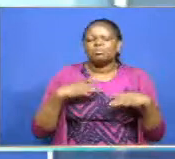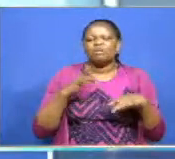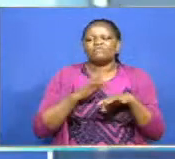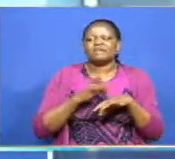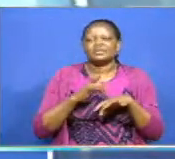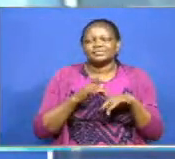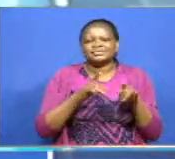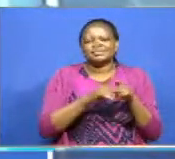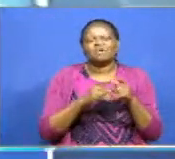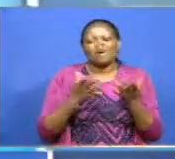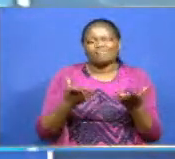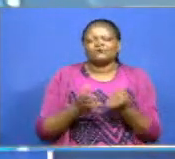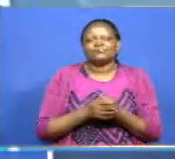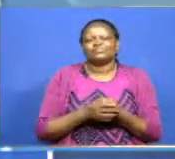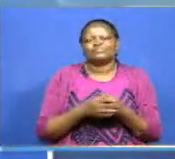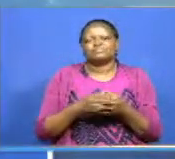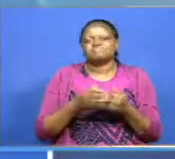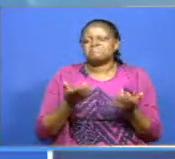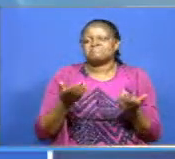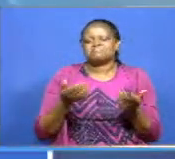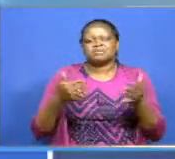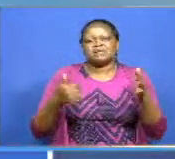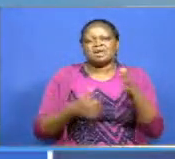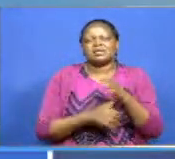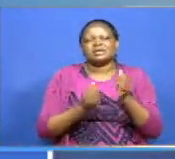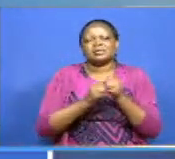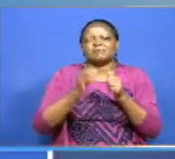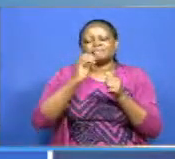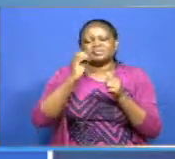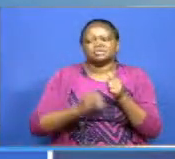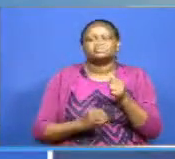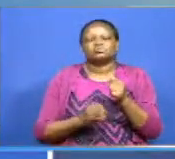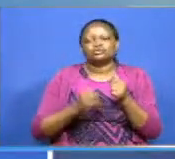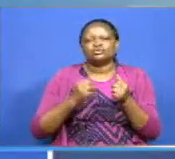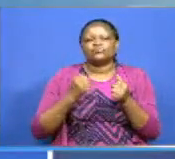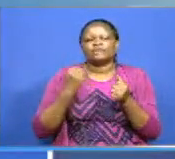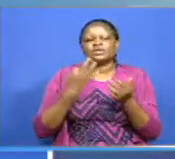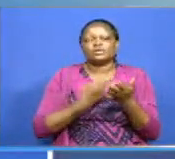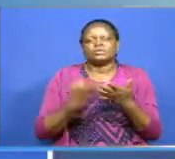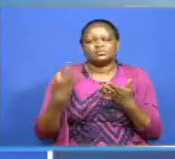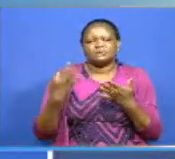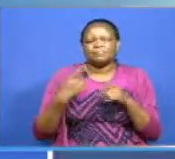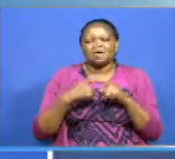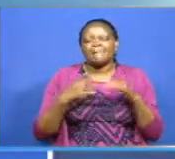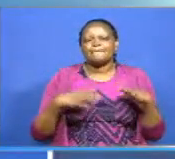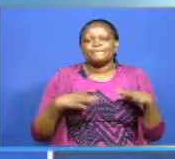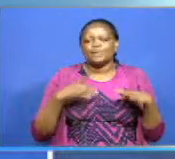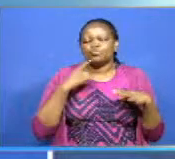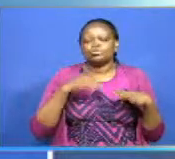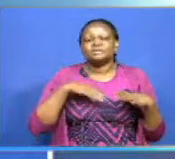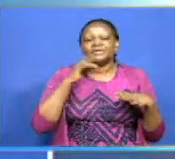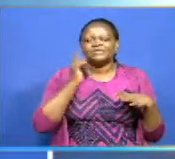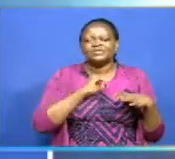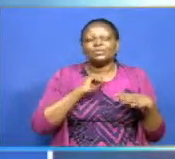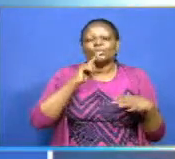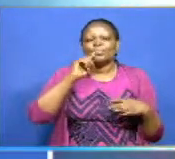maambukizi kikisalia chini ya 10% kwa wiki tatu mfululizo. Hata hivyo, idadi ya walioaga dunia imefikia watu